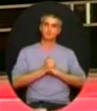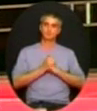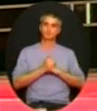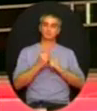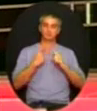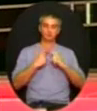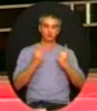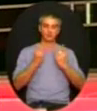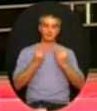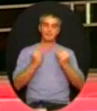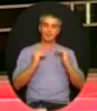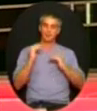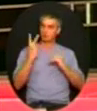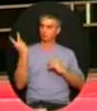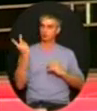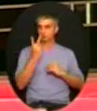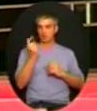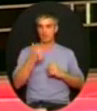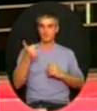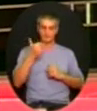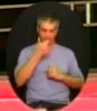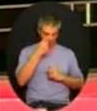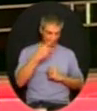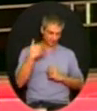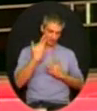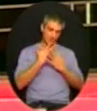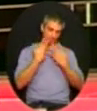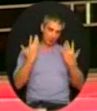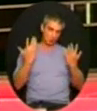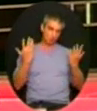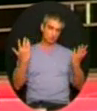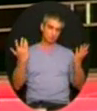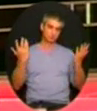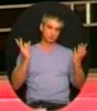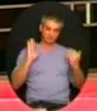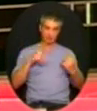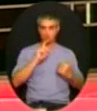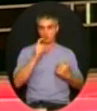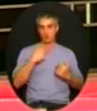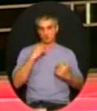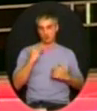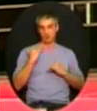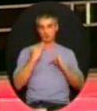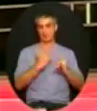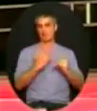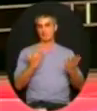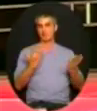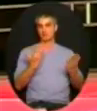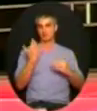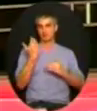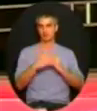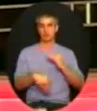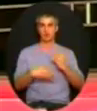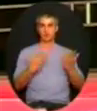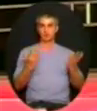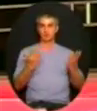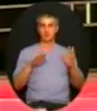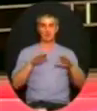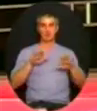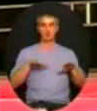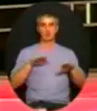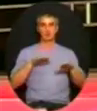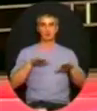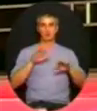השוני באיכויות בין שני המנהיגים האלה יהיה ברור, וגם אולי נוכל להביא קץ לכהונתה